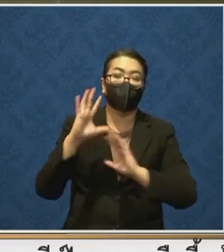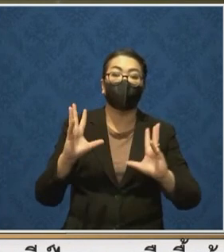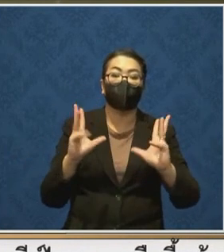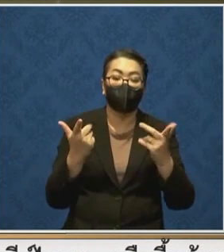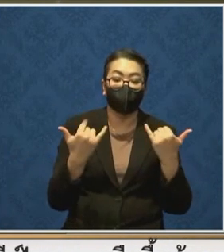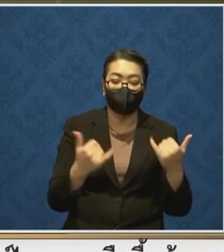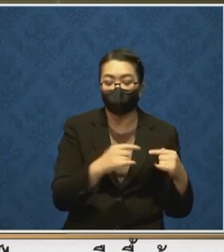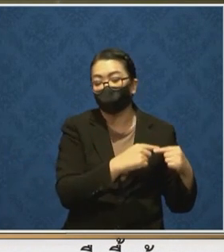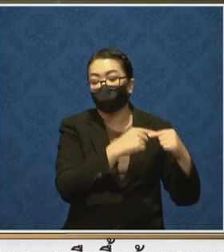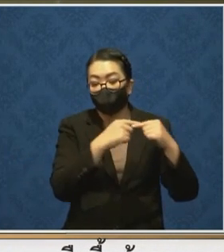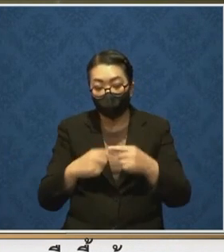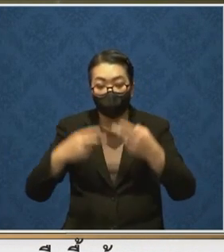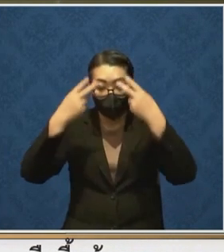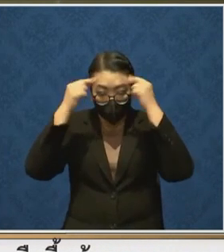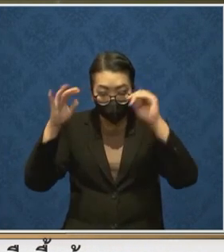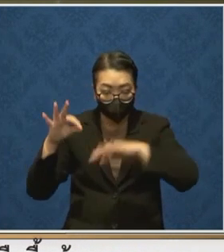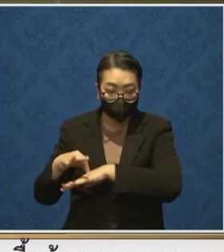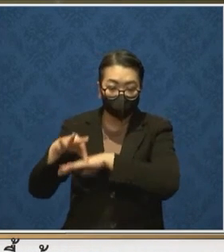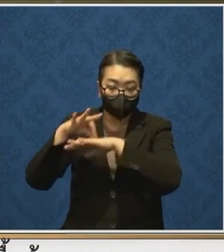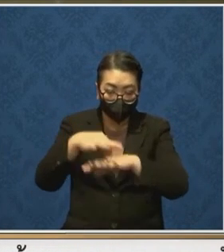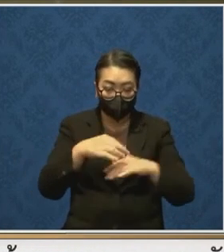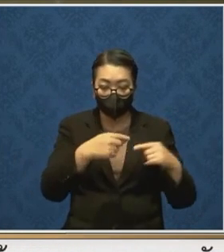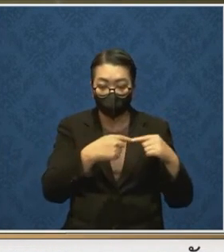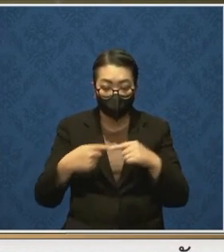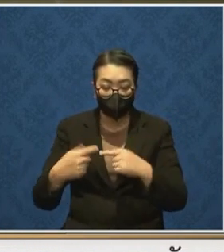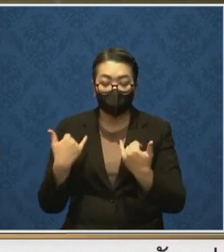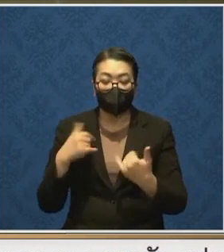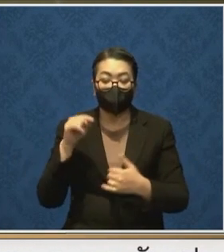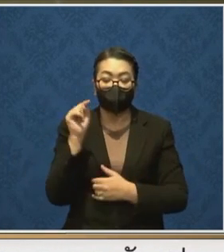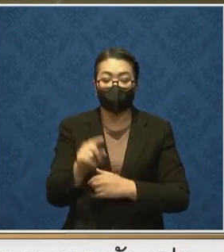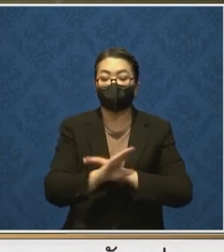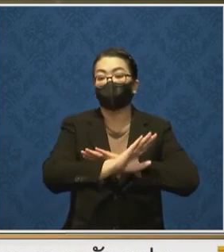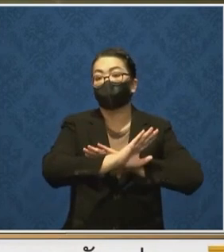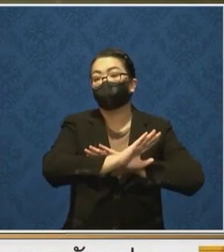สามารถใช้อำนาจในการยกเลือกค่ะ